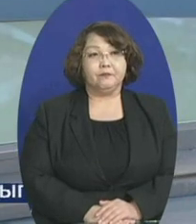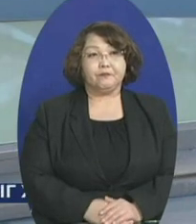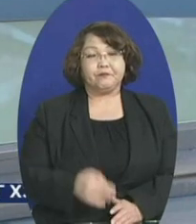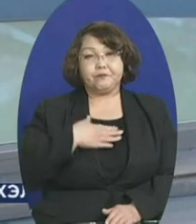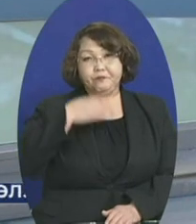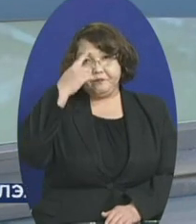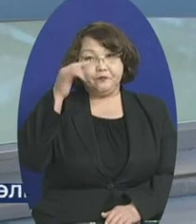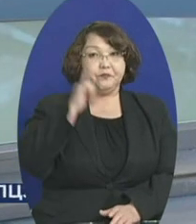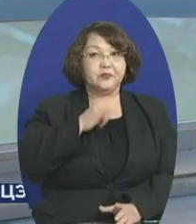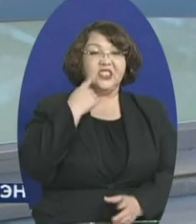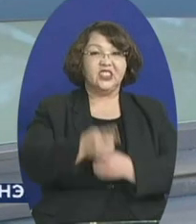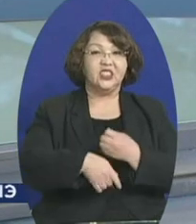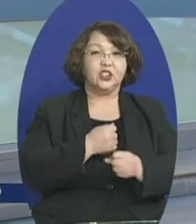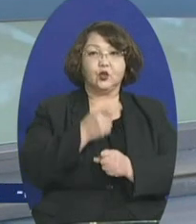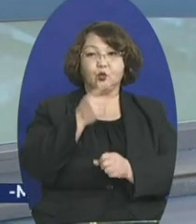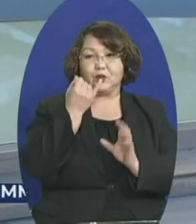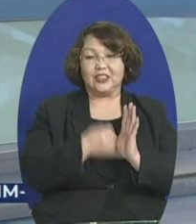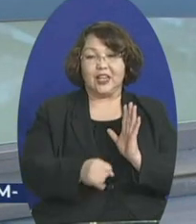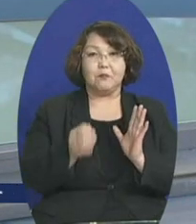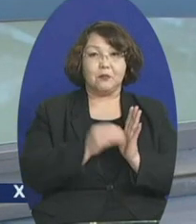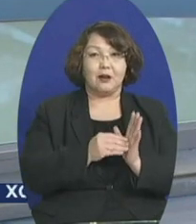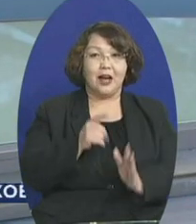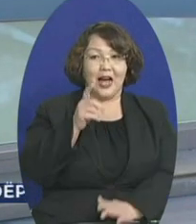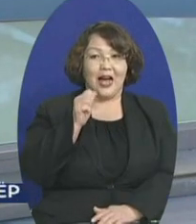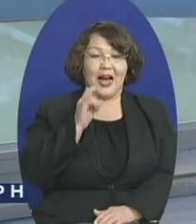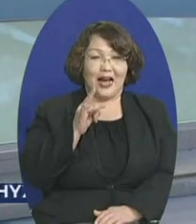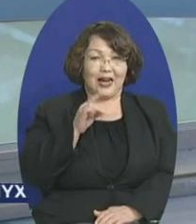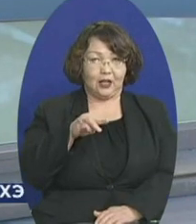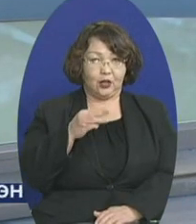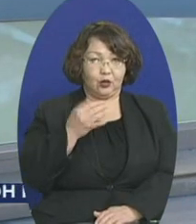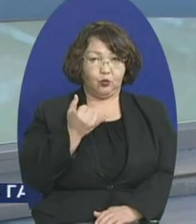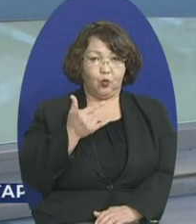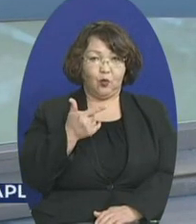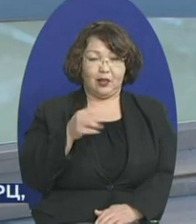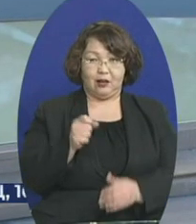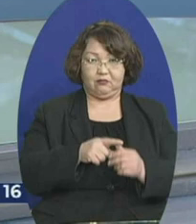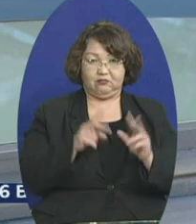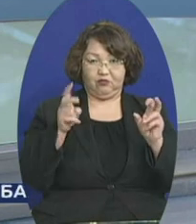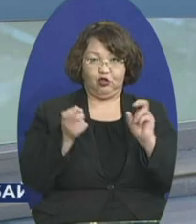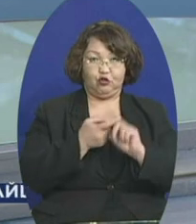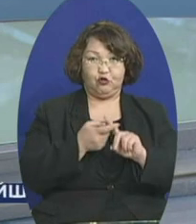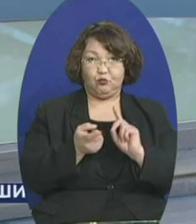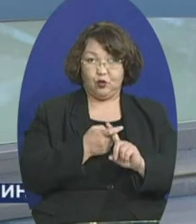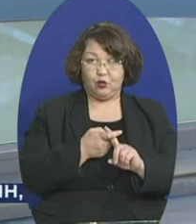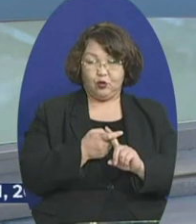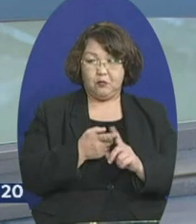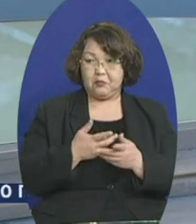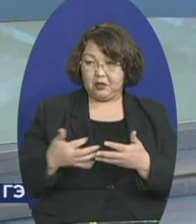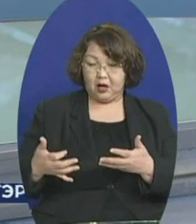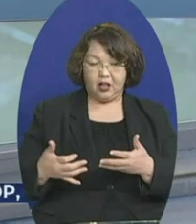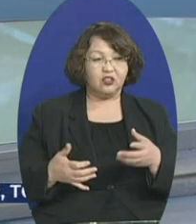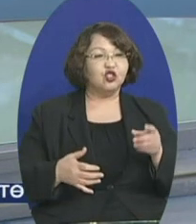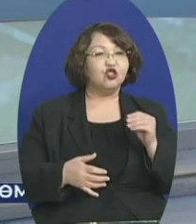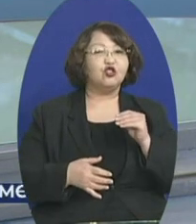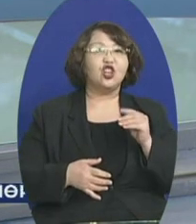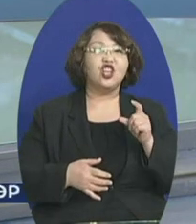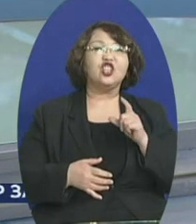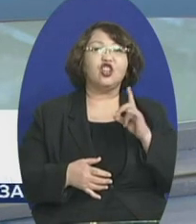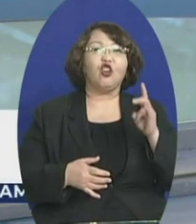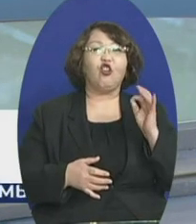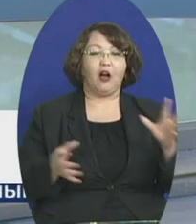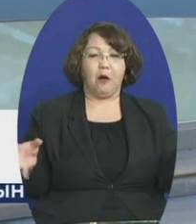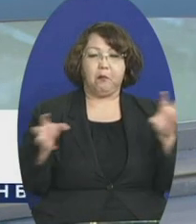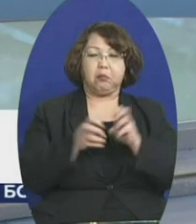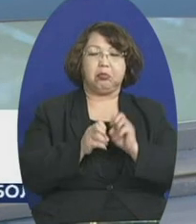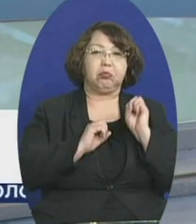Манай улс жилд 160 мянган ширхэг хар туулгын батарей зэрэг аюултай хог хаягдлыг энгийн хогтой хамт хайж хөрсөнд болж олон жилийн ардаа үтсэн.